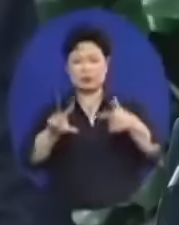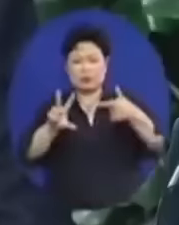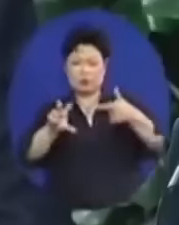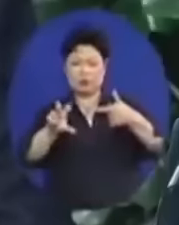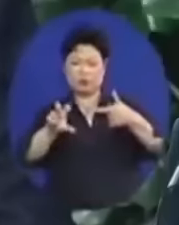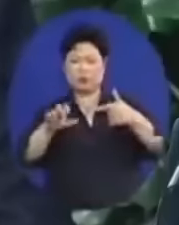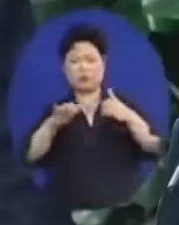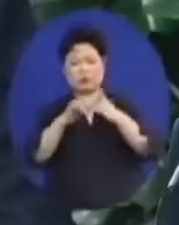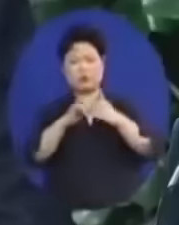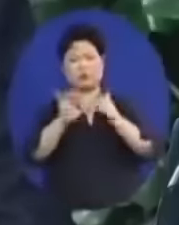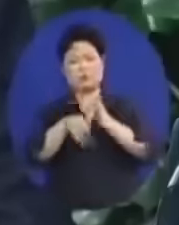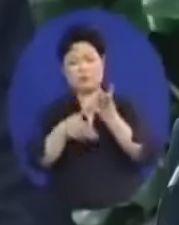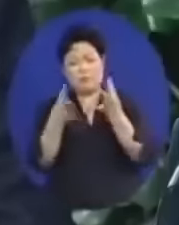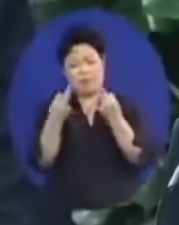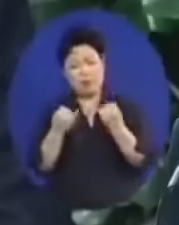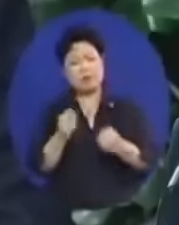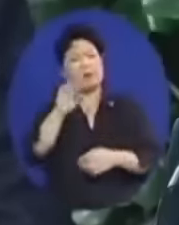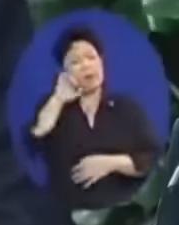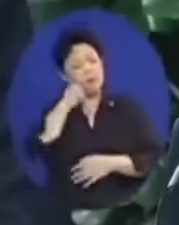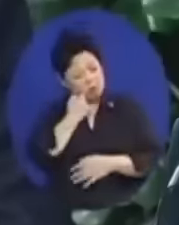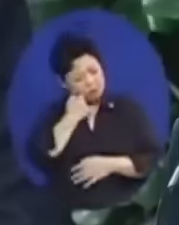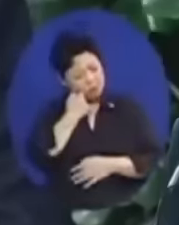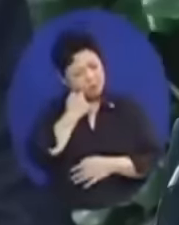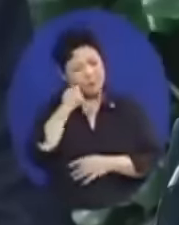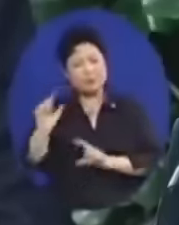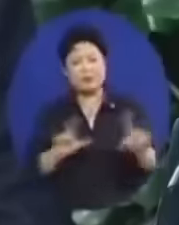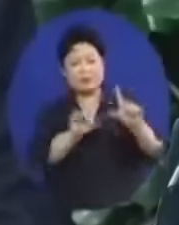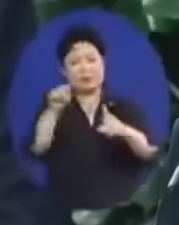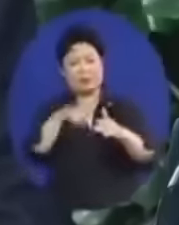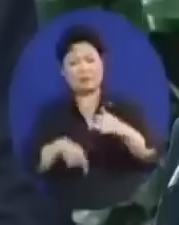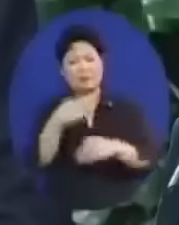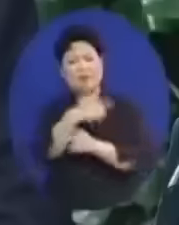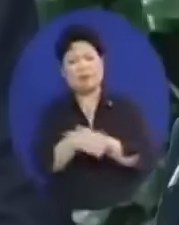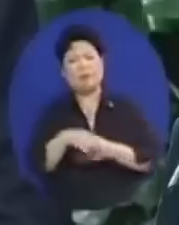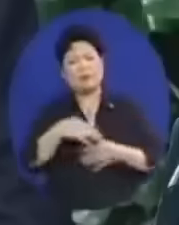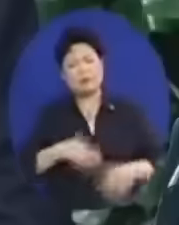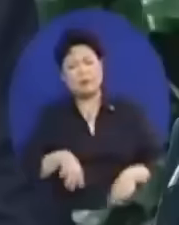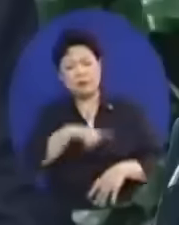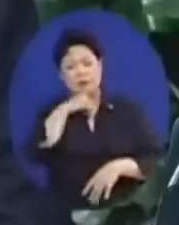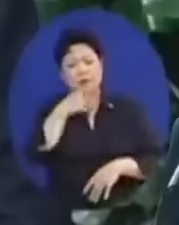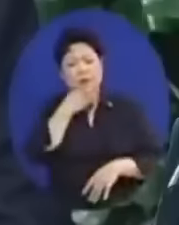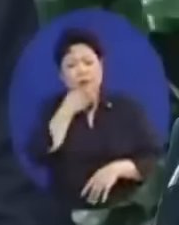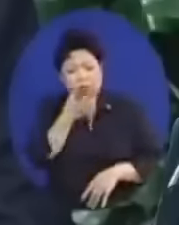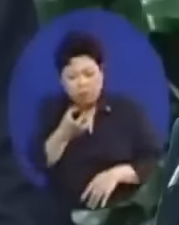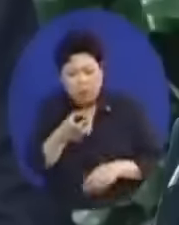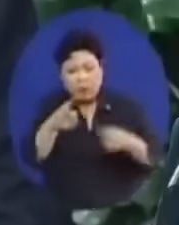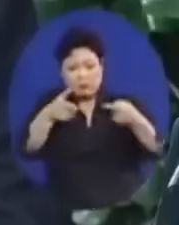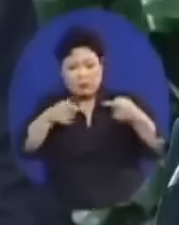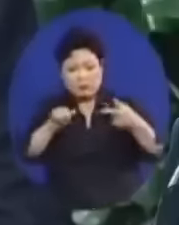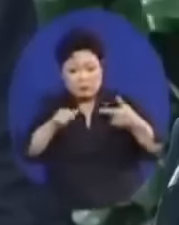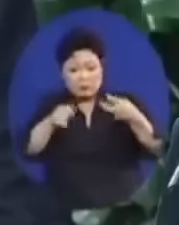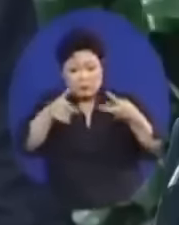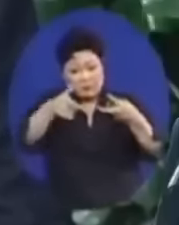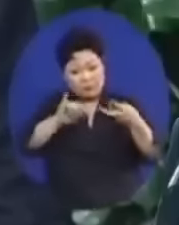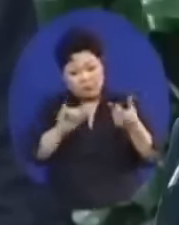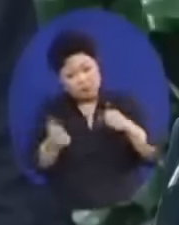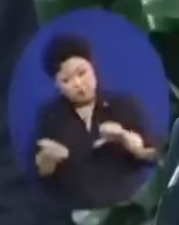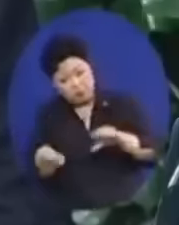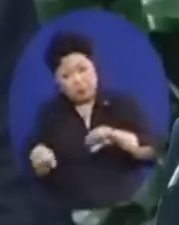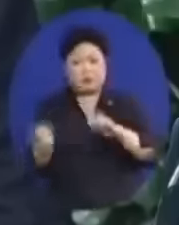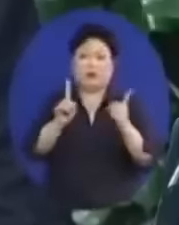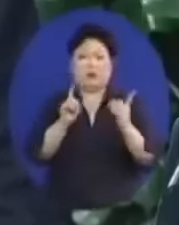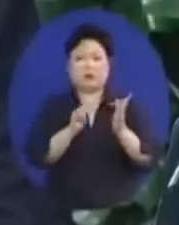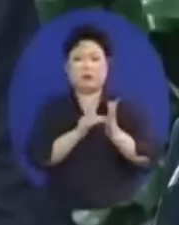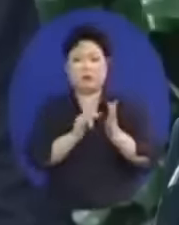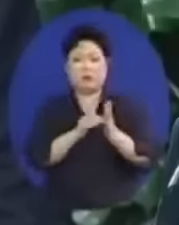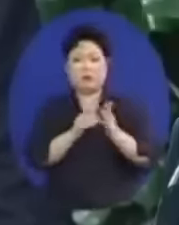때 많은 어려운 생활 가운데 몸이 약해서 폐병 3기로 죽다가 살아났습니다. 그 이후로 일생에